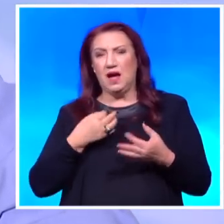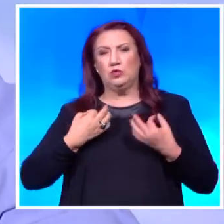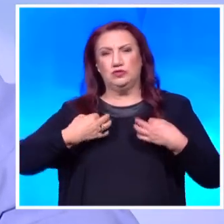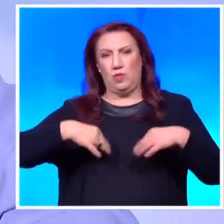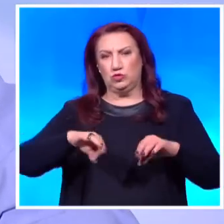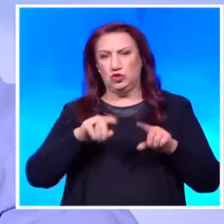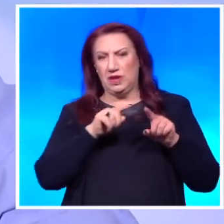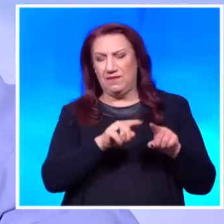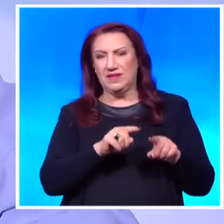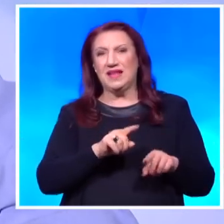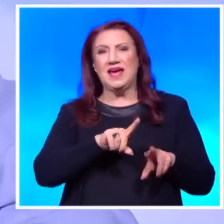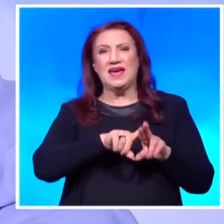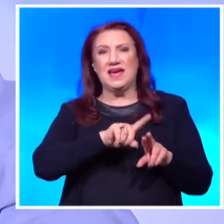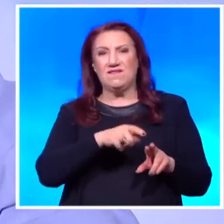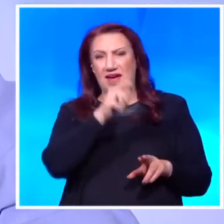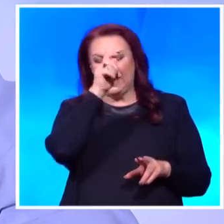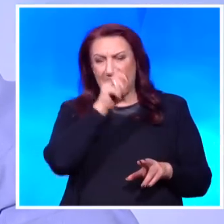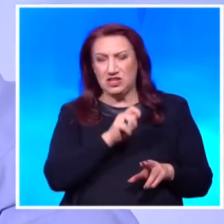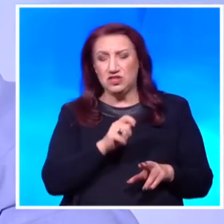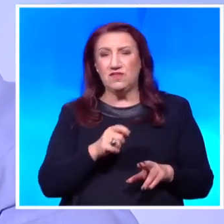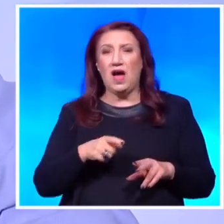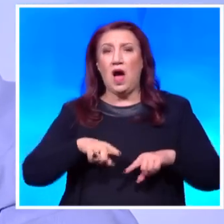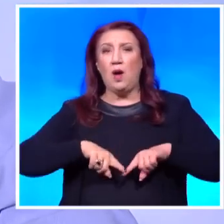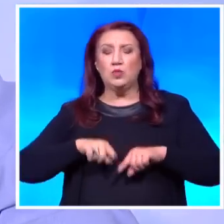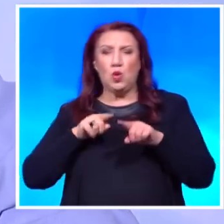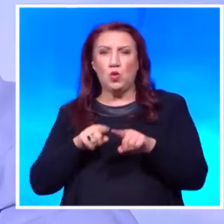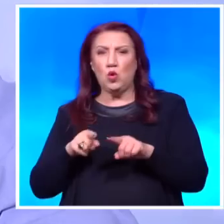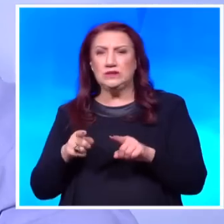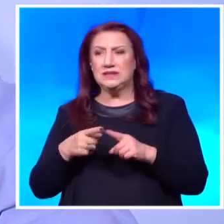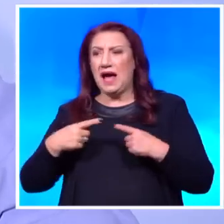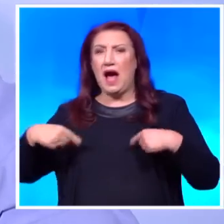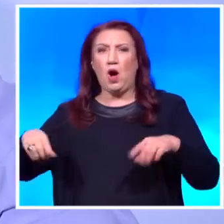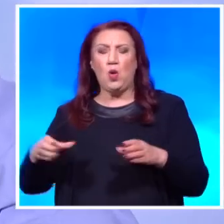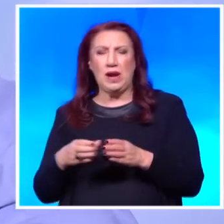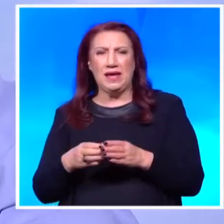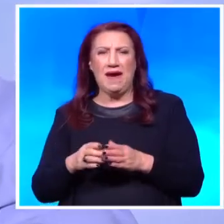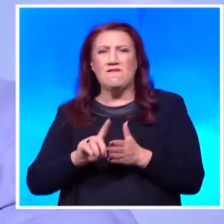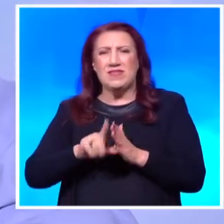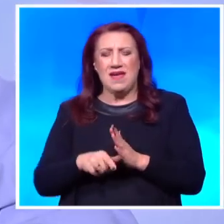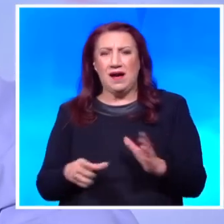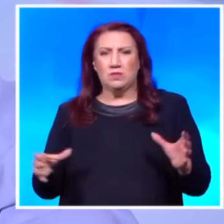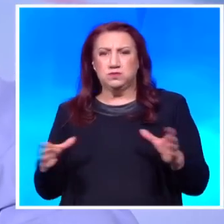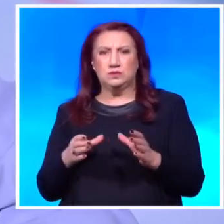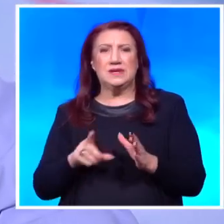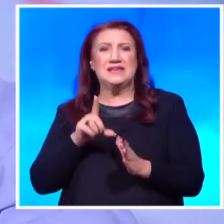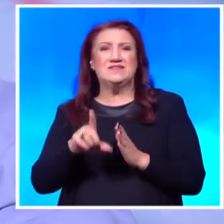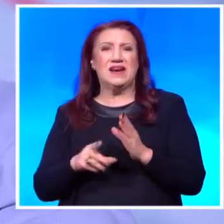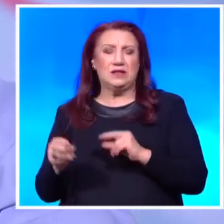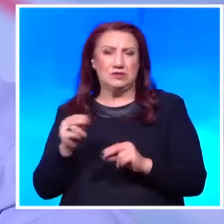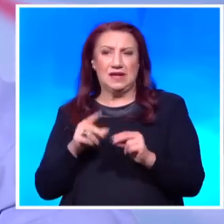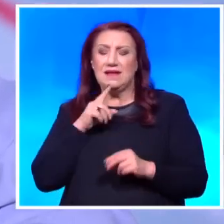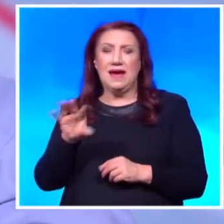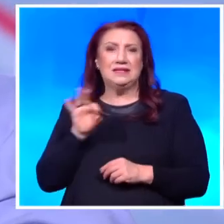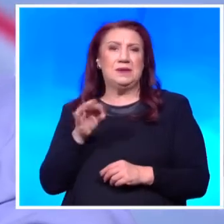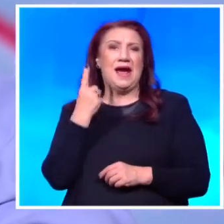главния прокурор господин Гешев, прокурорската колегия се събра на извънредно заседание и определи изпълняващ длъжността, и то точно